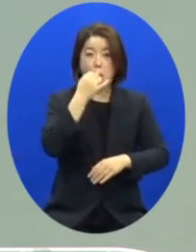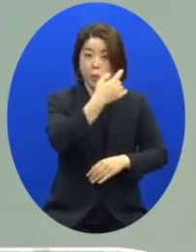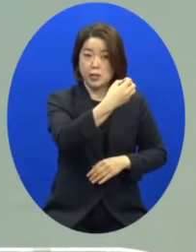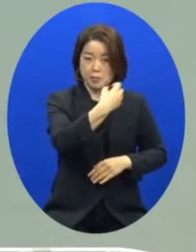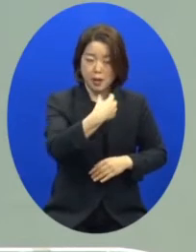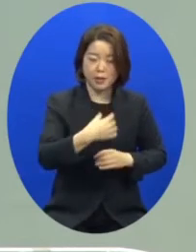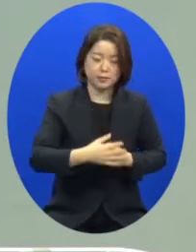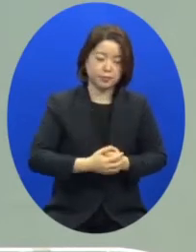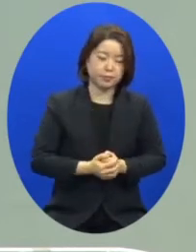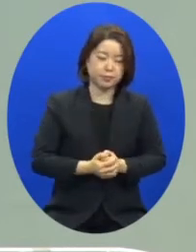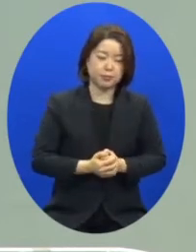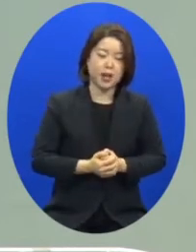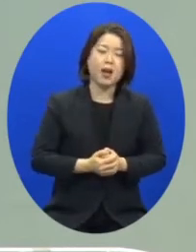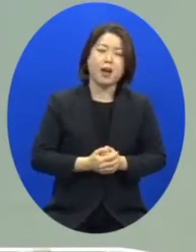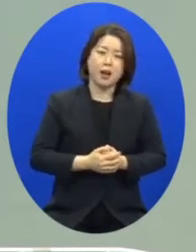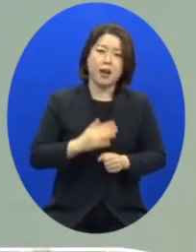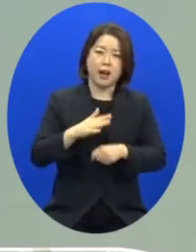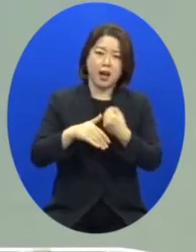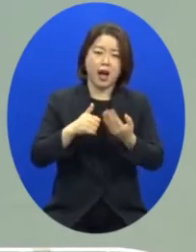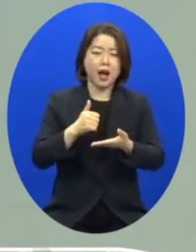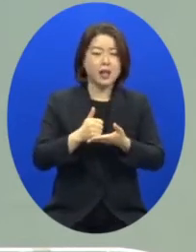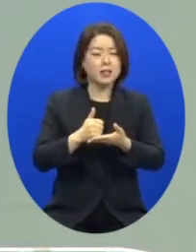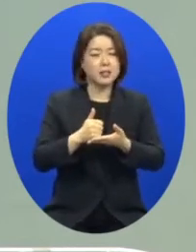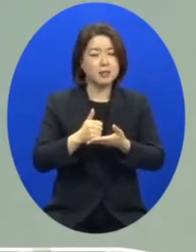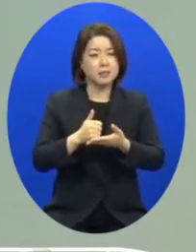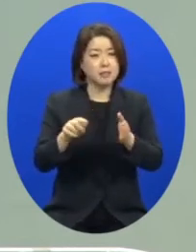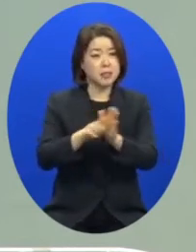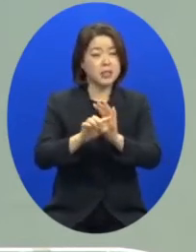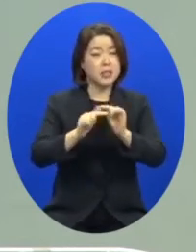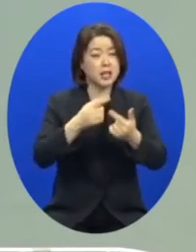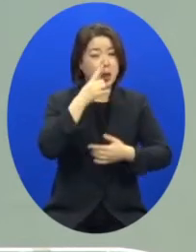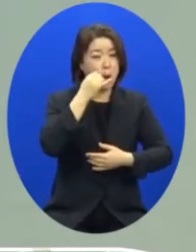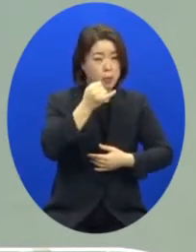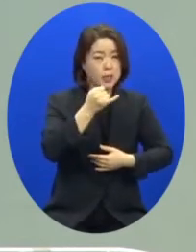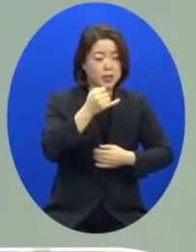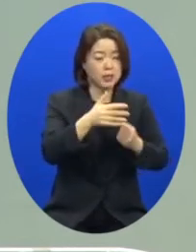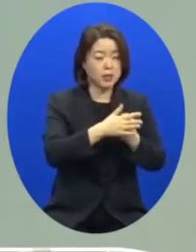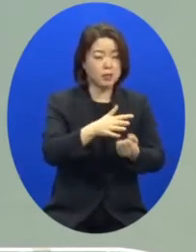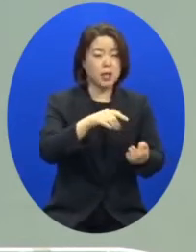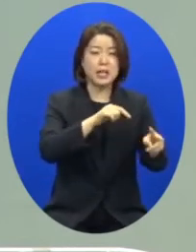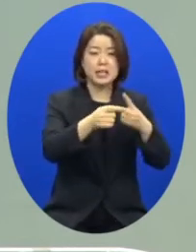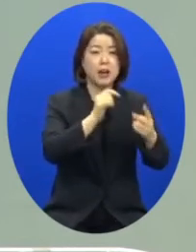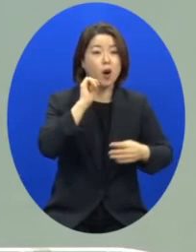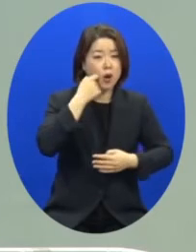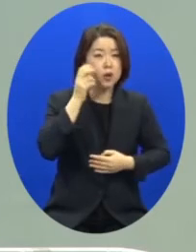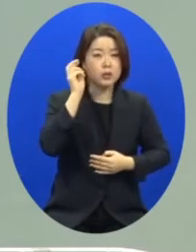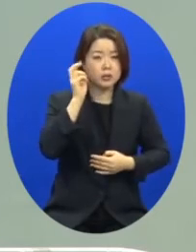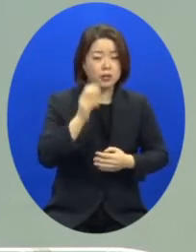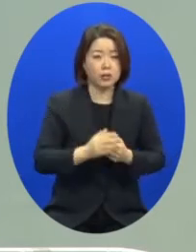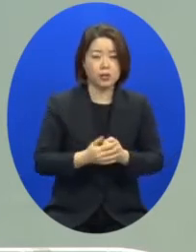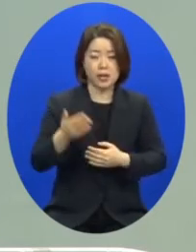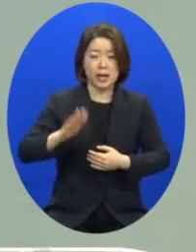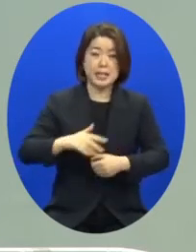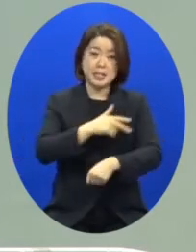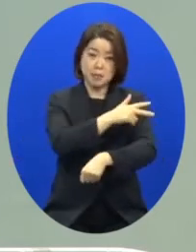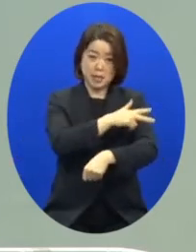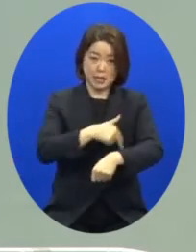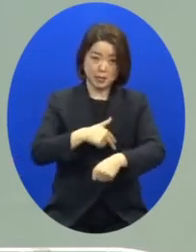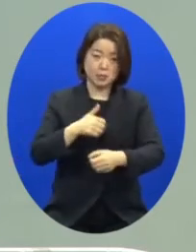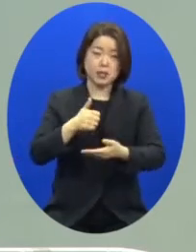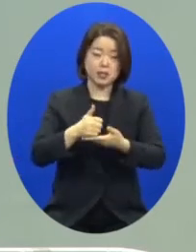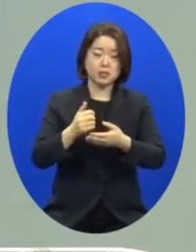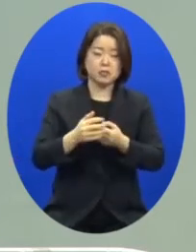하나님을 믿지 않는 어머니 까 이해할 수 없었어요 그런데 그 집사님 원 하나님을 믿는 힘으로